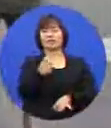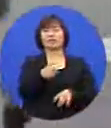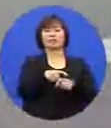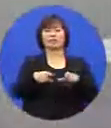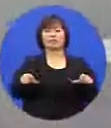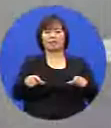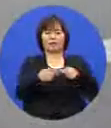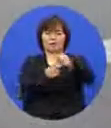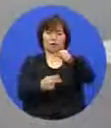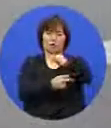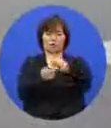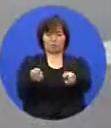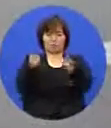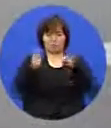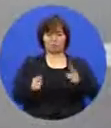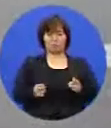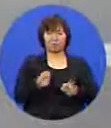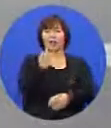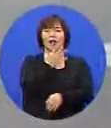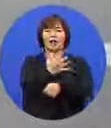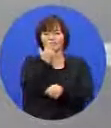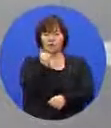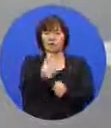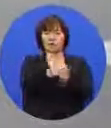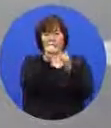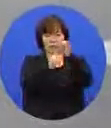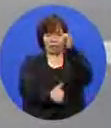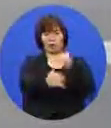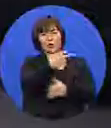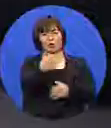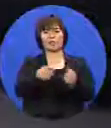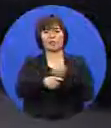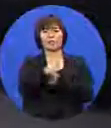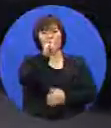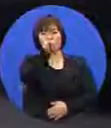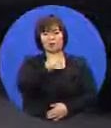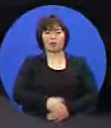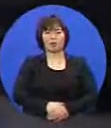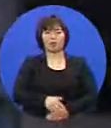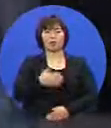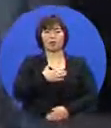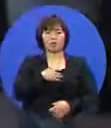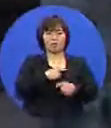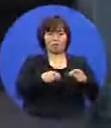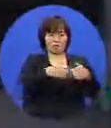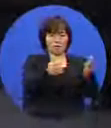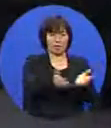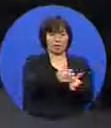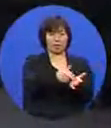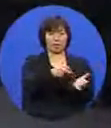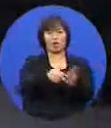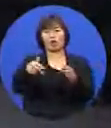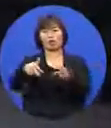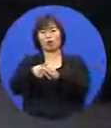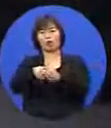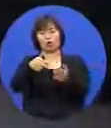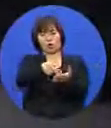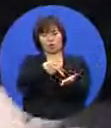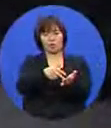교류에 첫 발자국을 떼었다는 데는 역사적으로 큰 의미가 있습니다. 우리 민간 차원에서 종교